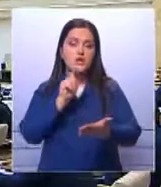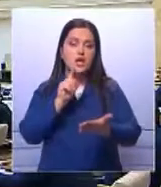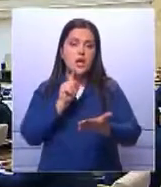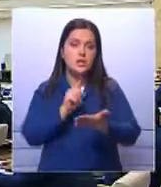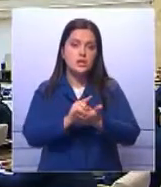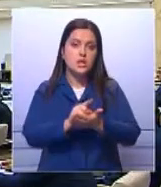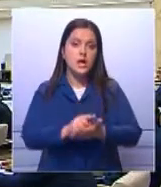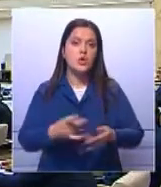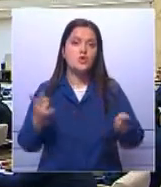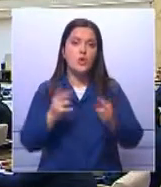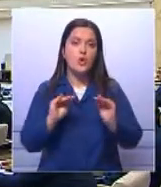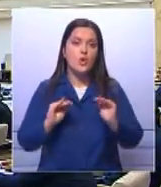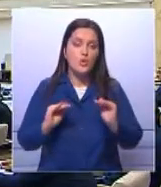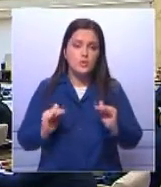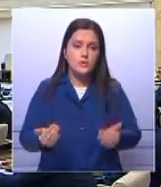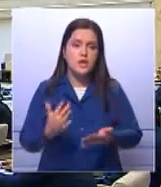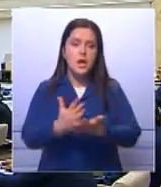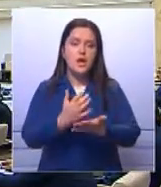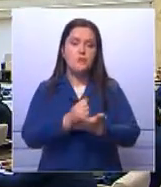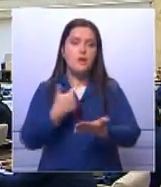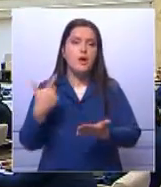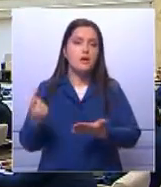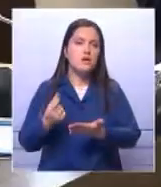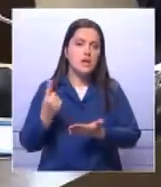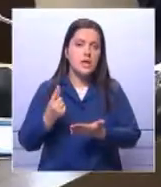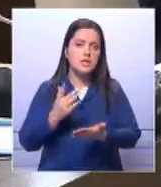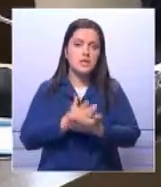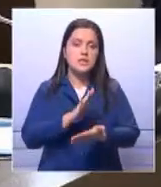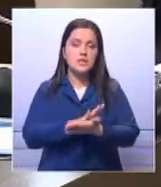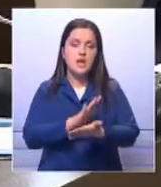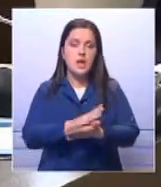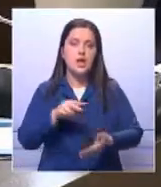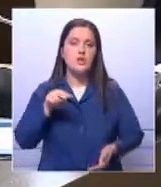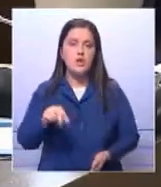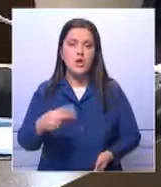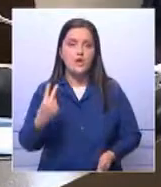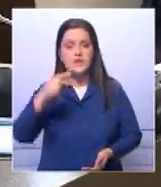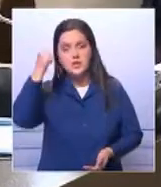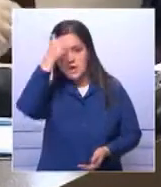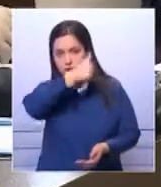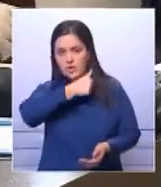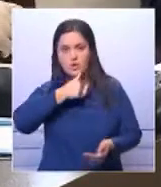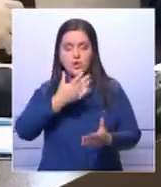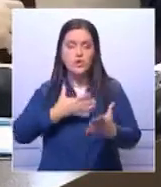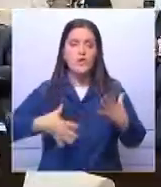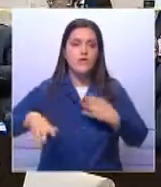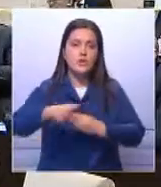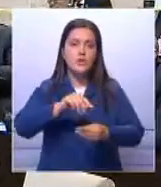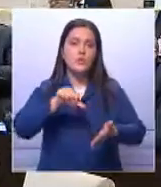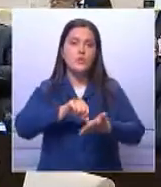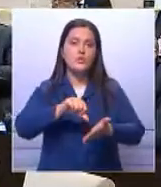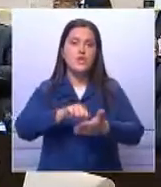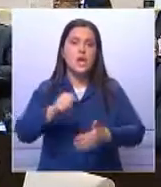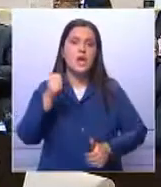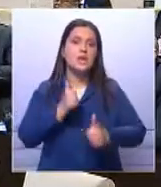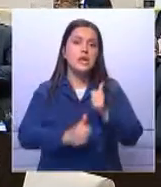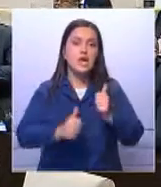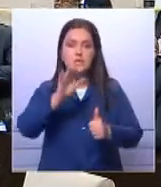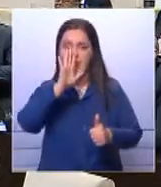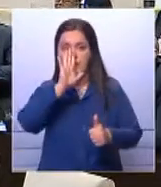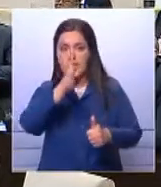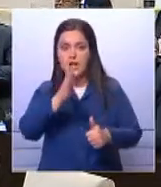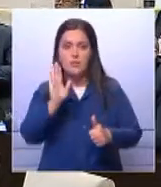его ратифицирует, должна внести свой вклад в уменьшение скопления парниковых газов. С 2020 года все